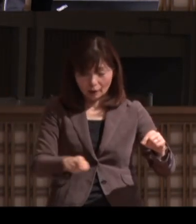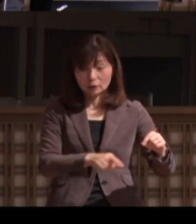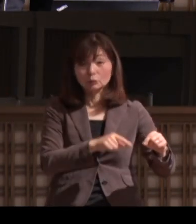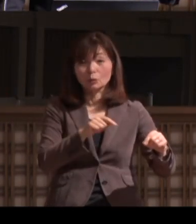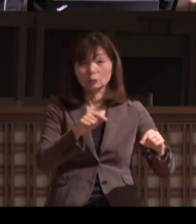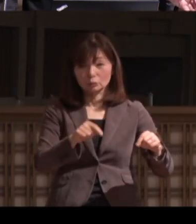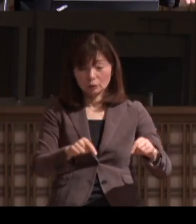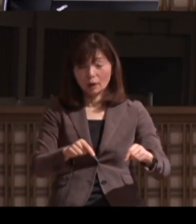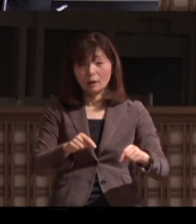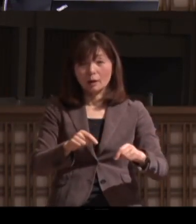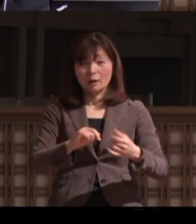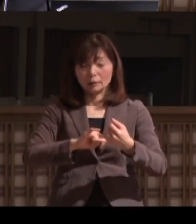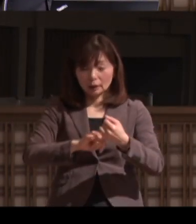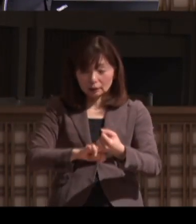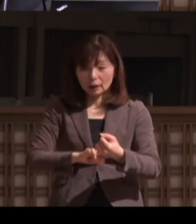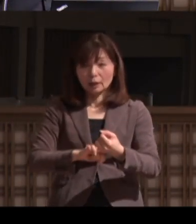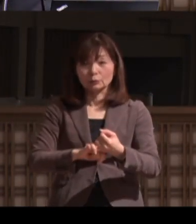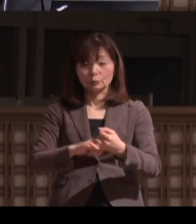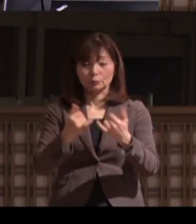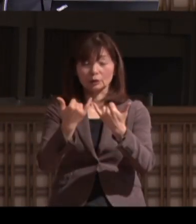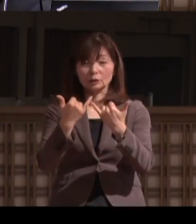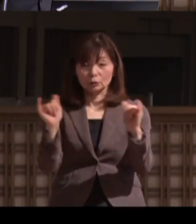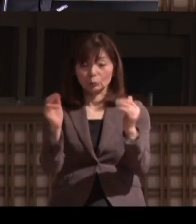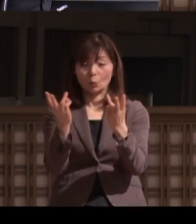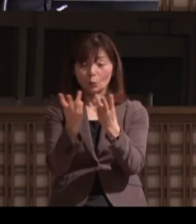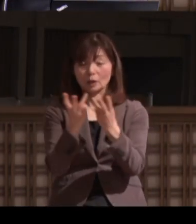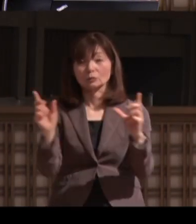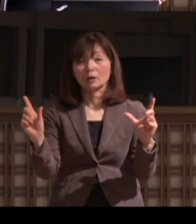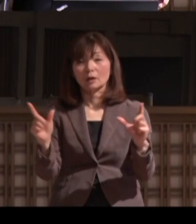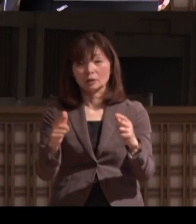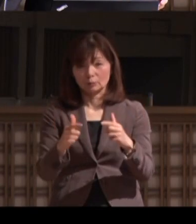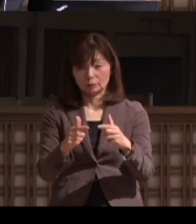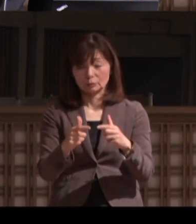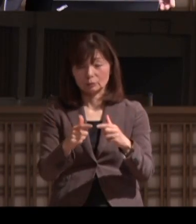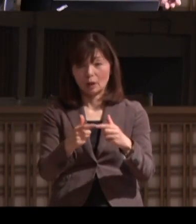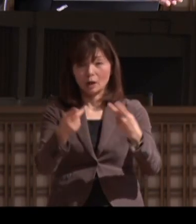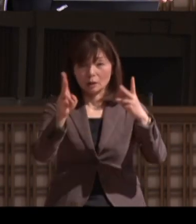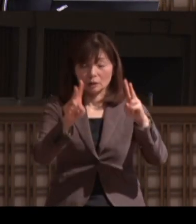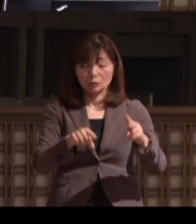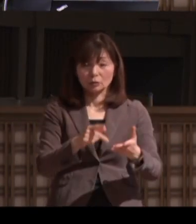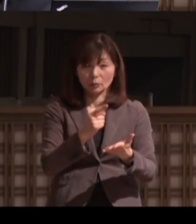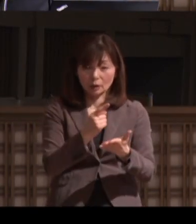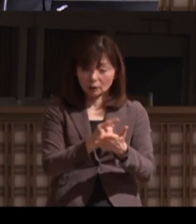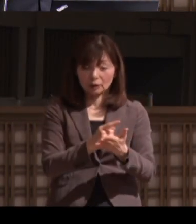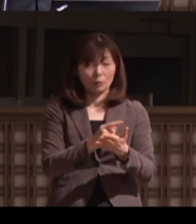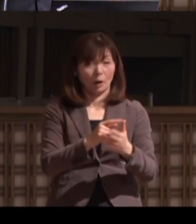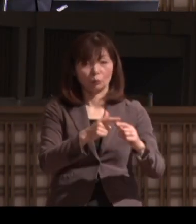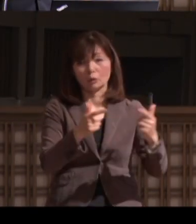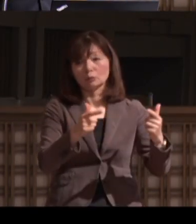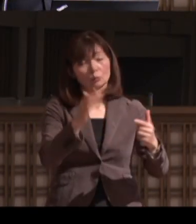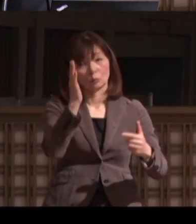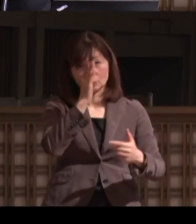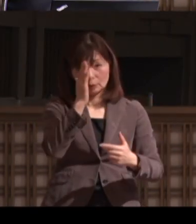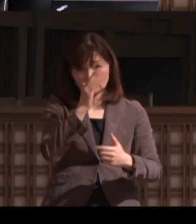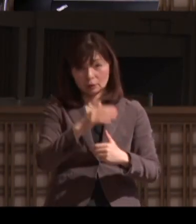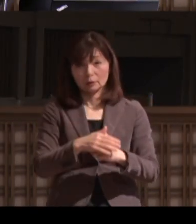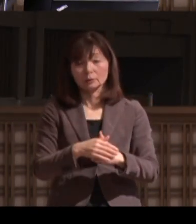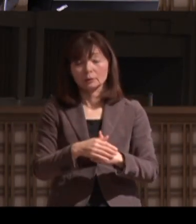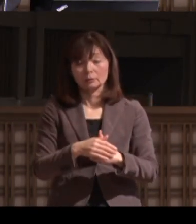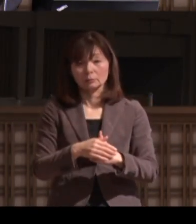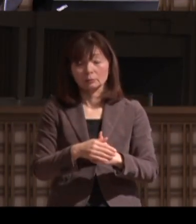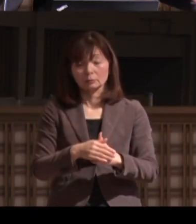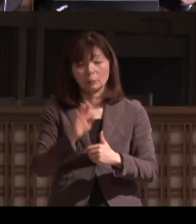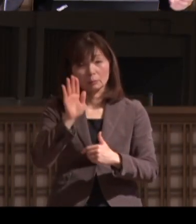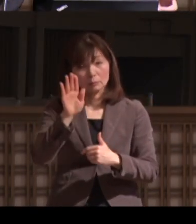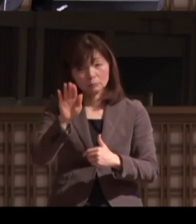人口が減っていきます広島が例外であるということはありえませんまたま直近ではですね広島市